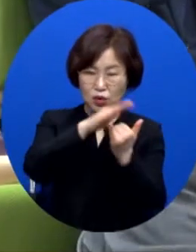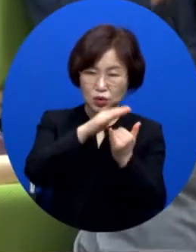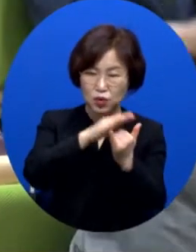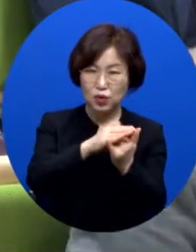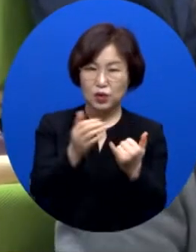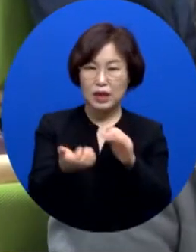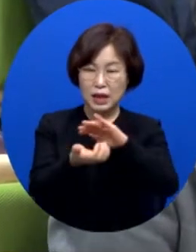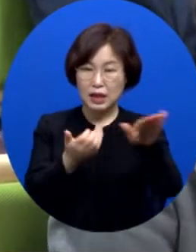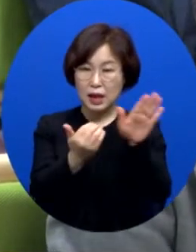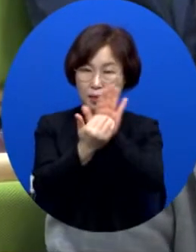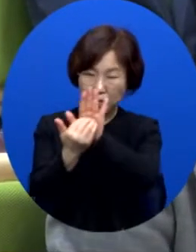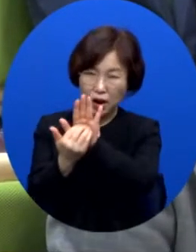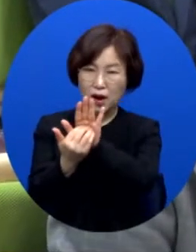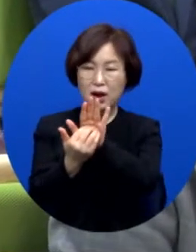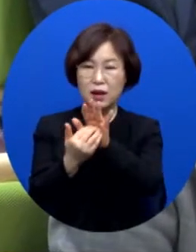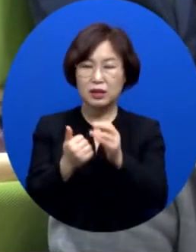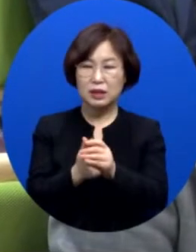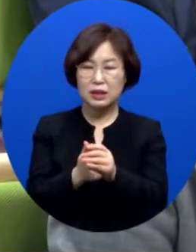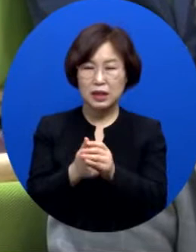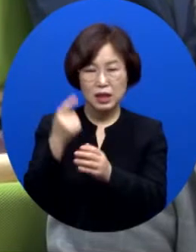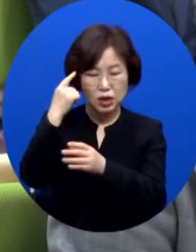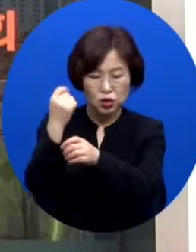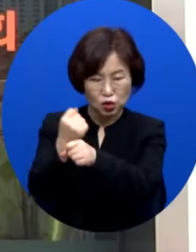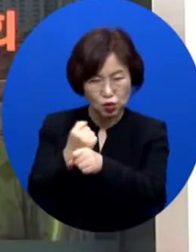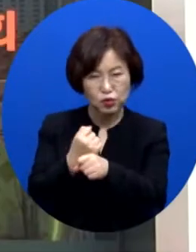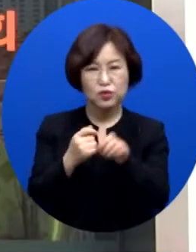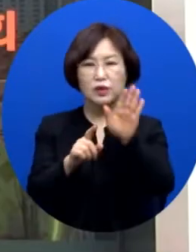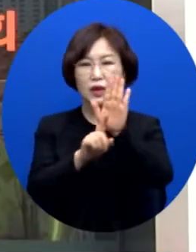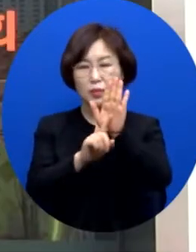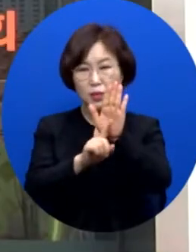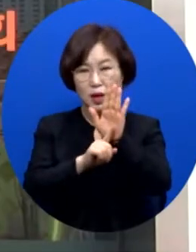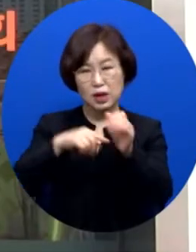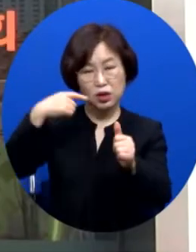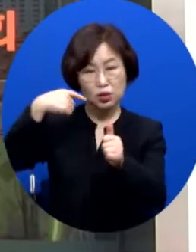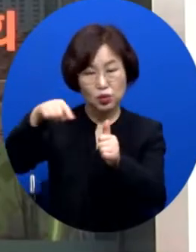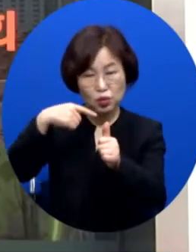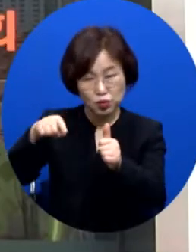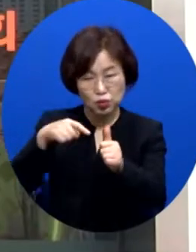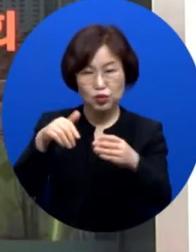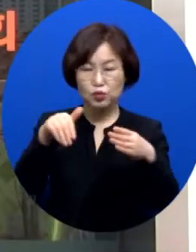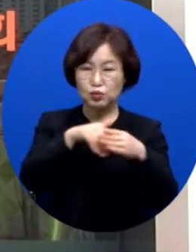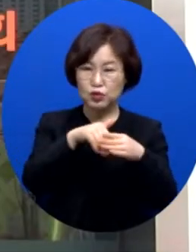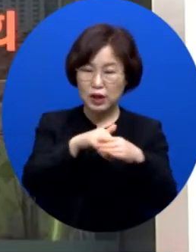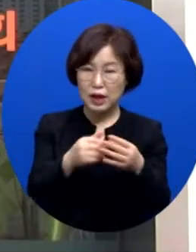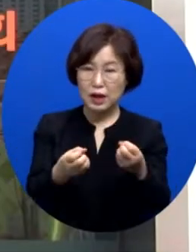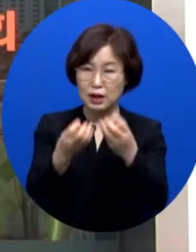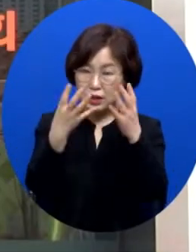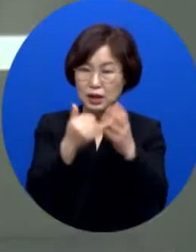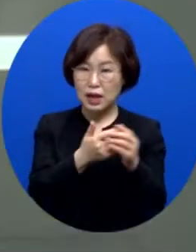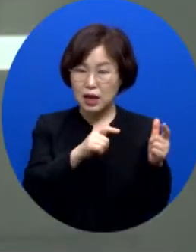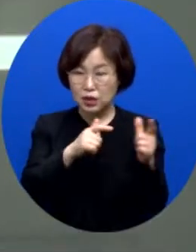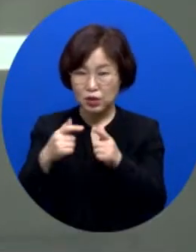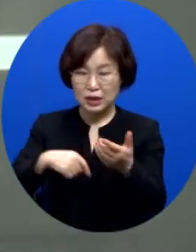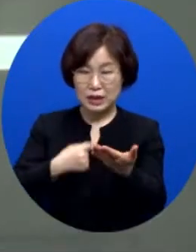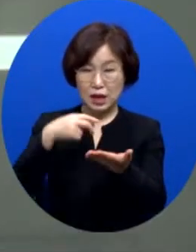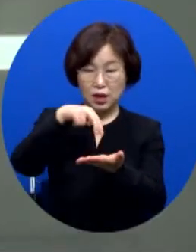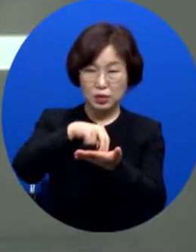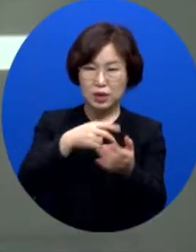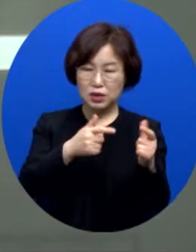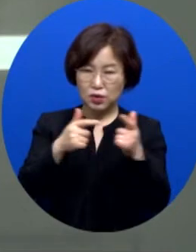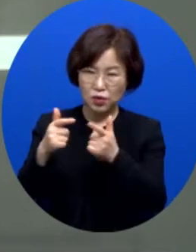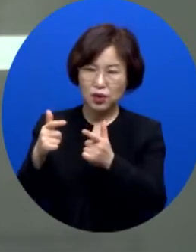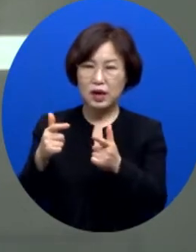운동본부는 정책 연구 캠페인 교육 문화사업 중독자 자활 지원 사업 등 다양한